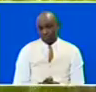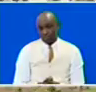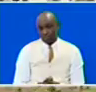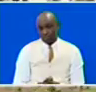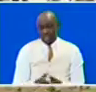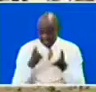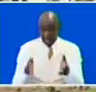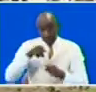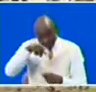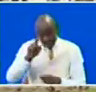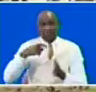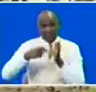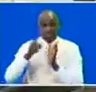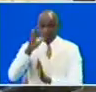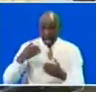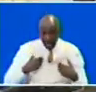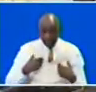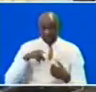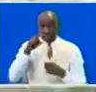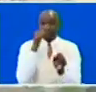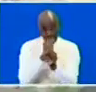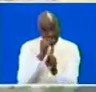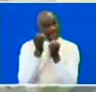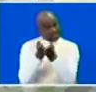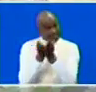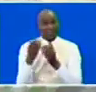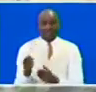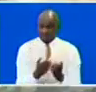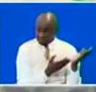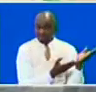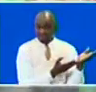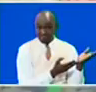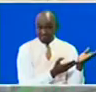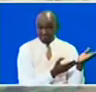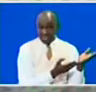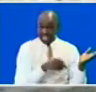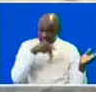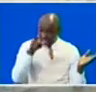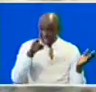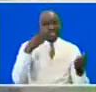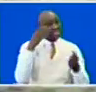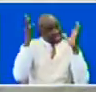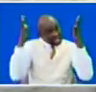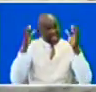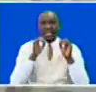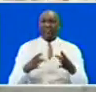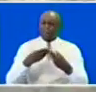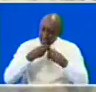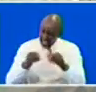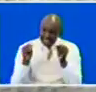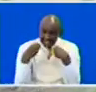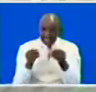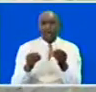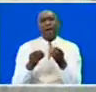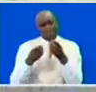Katika karakana yake tunapata muundo wa dau hilo. Na hii sio miti, bali ni plastiki iliyoyeyushwa